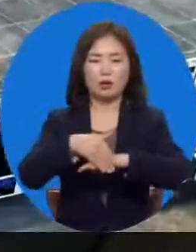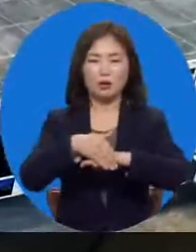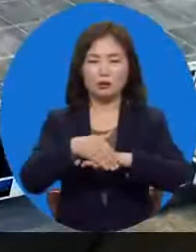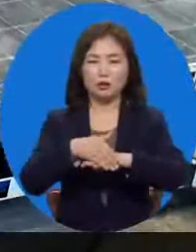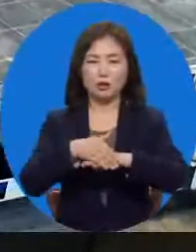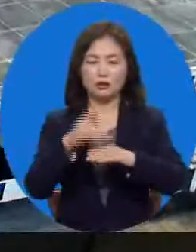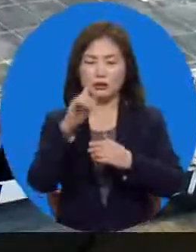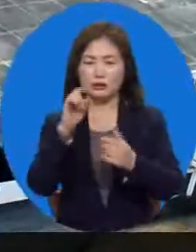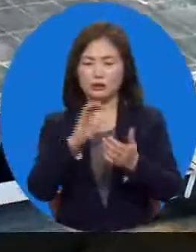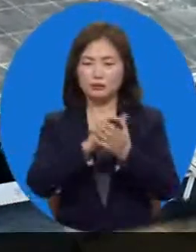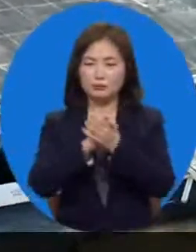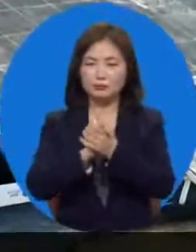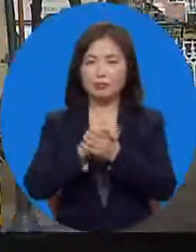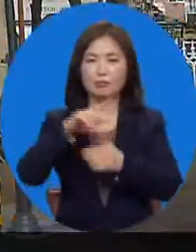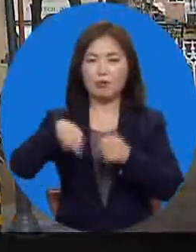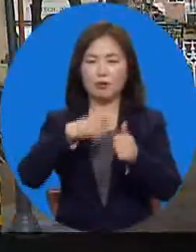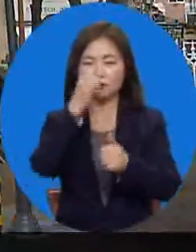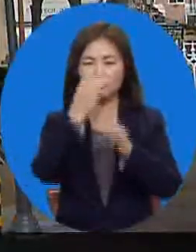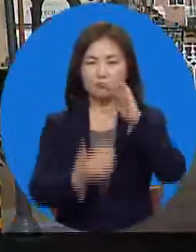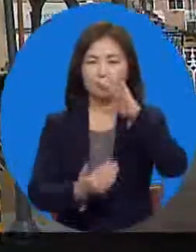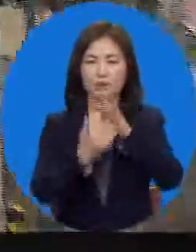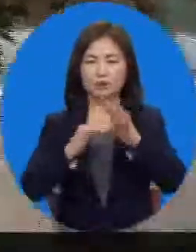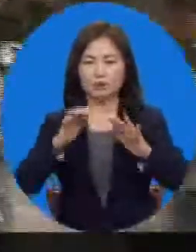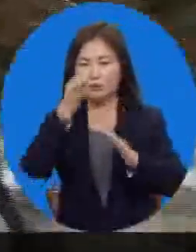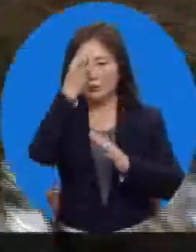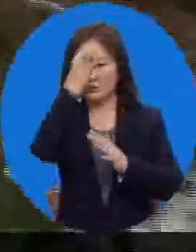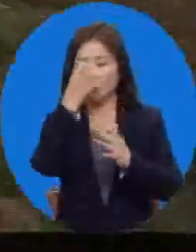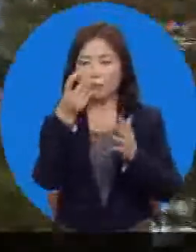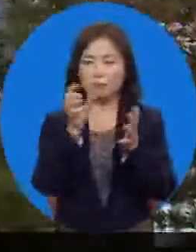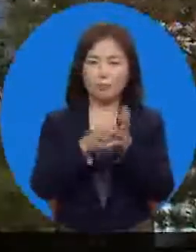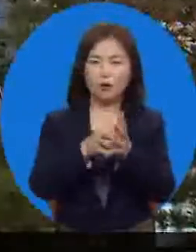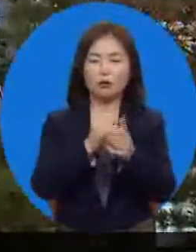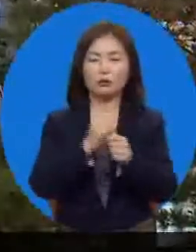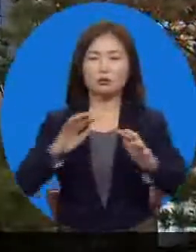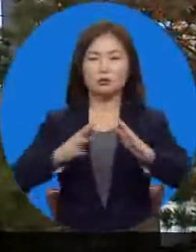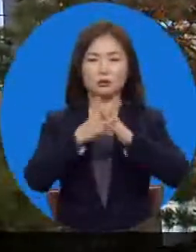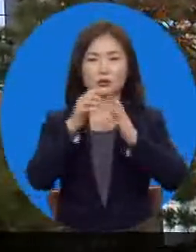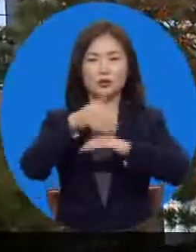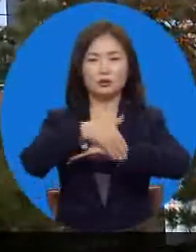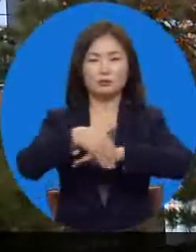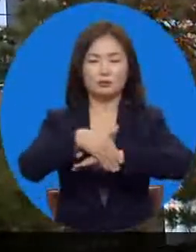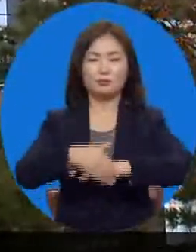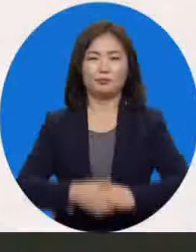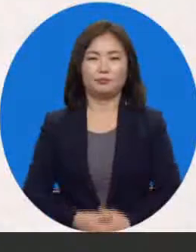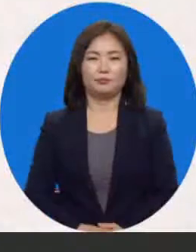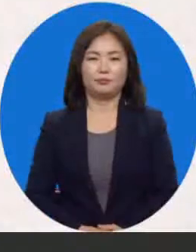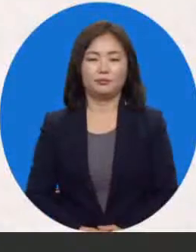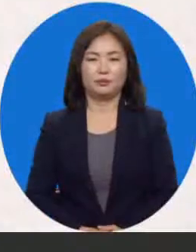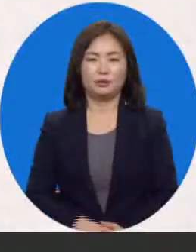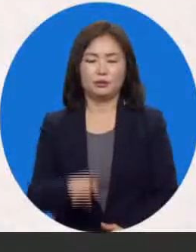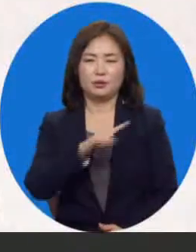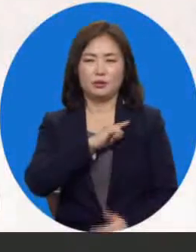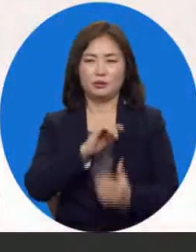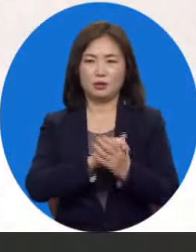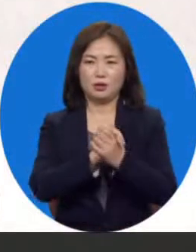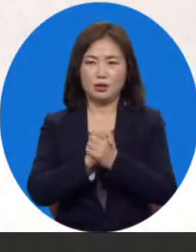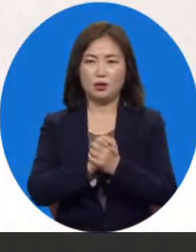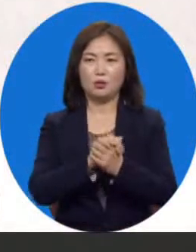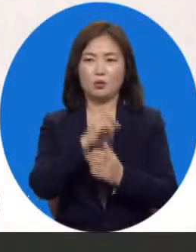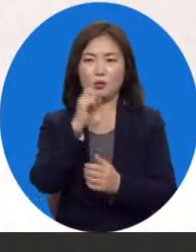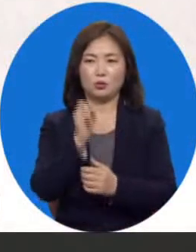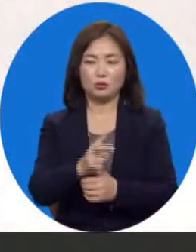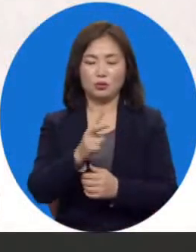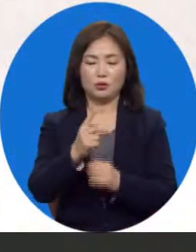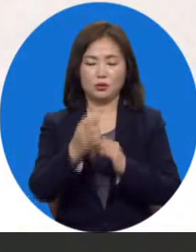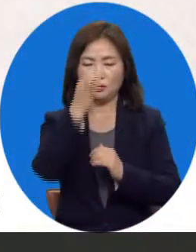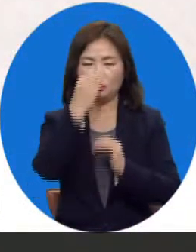틀에서는 친환경적이면서 첨단 기술이 접목된 시청을 짓습니다. 가장 친환경적이고